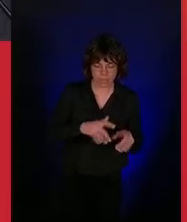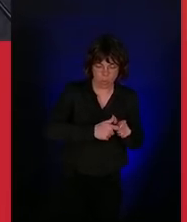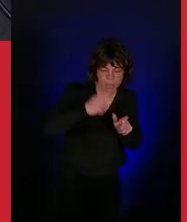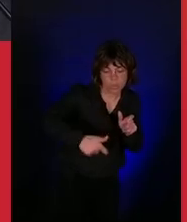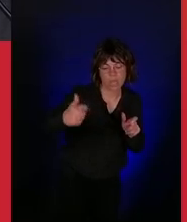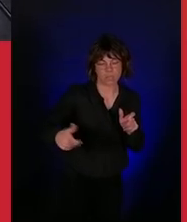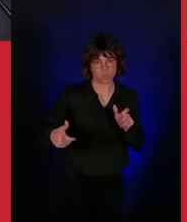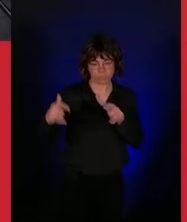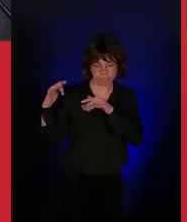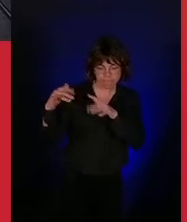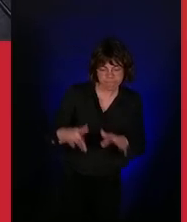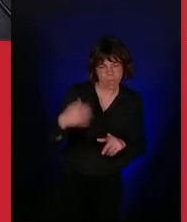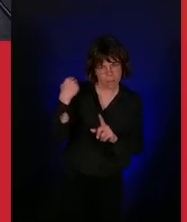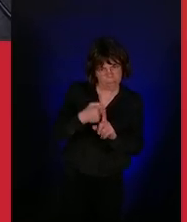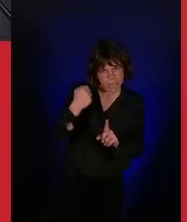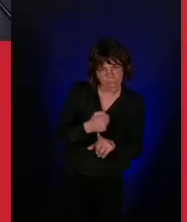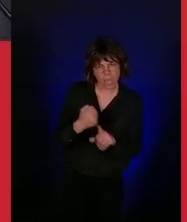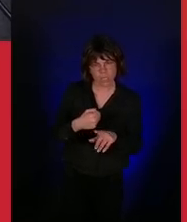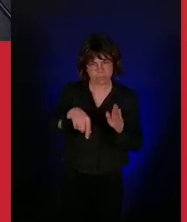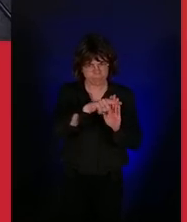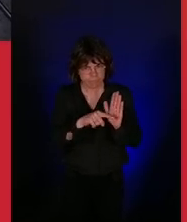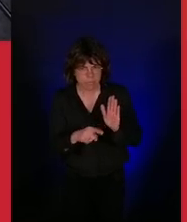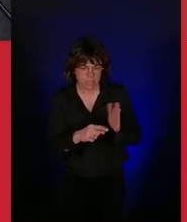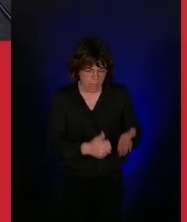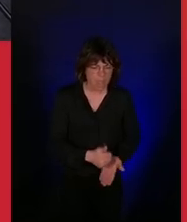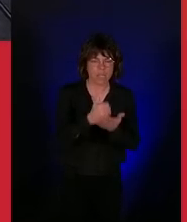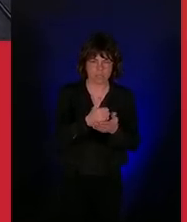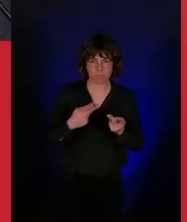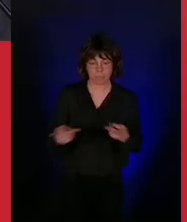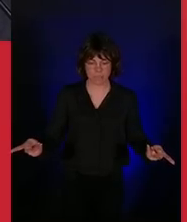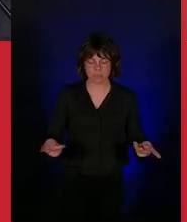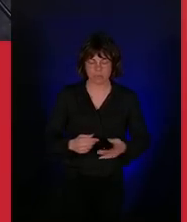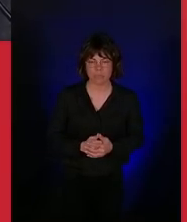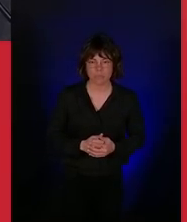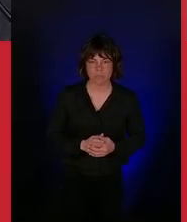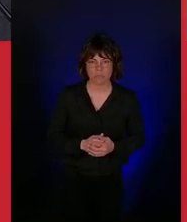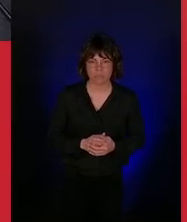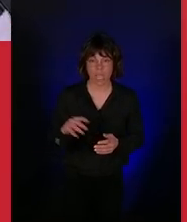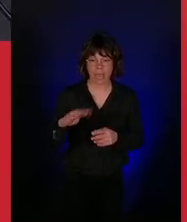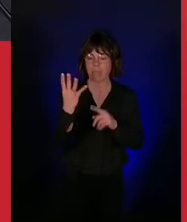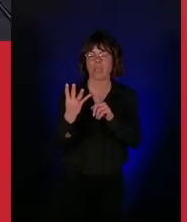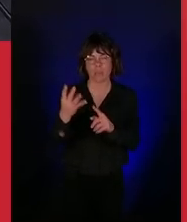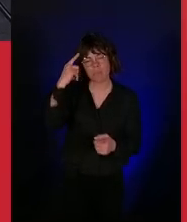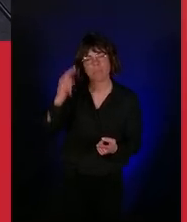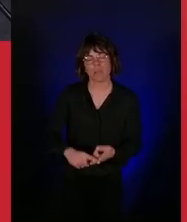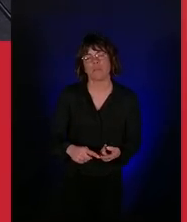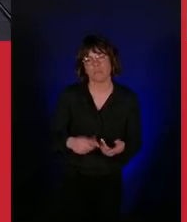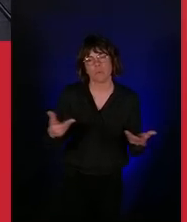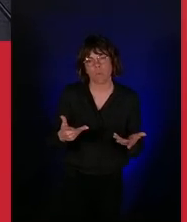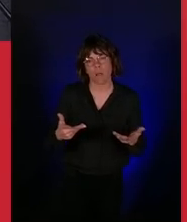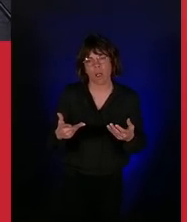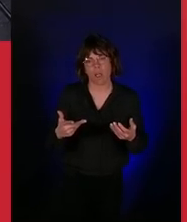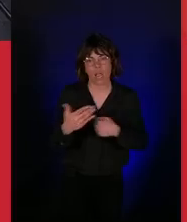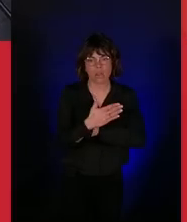réindustrialisation, notre bataille pour la conditionnalité des aides publiques. Le quatrième item est consacré à la campagne